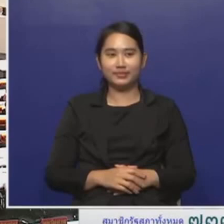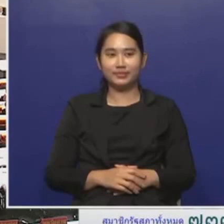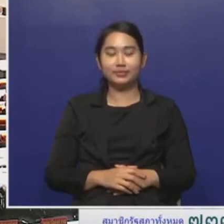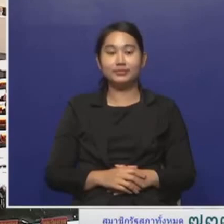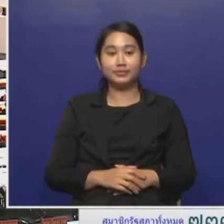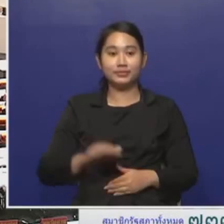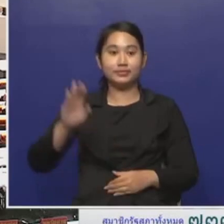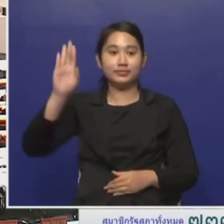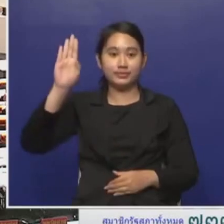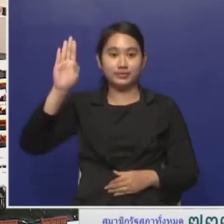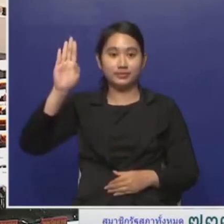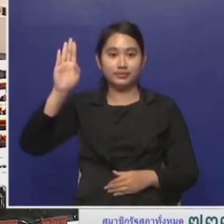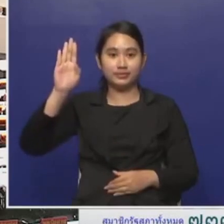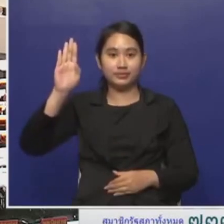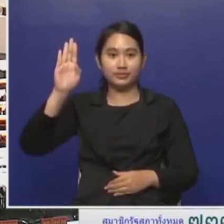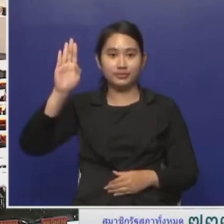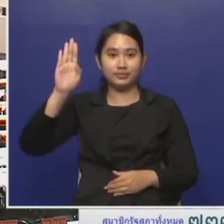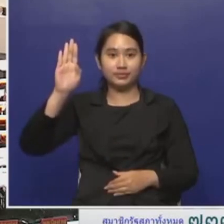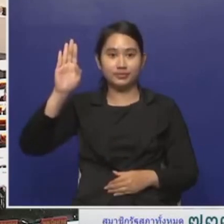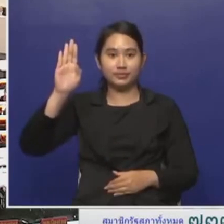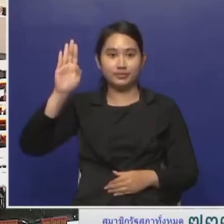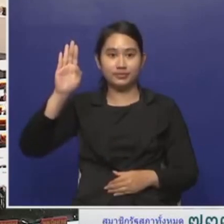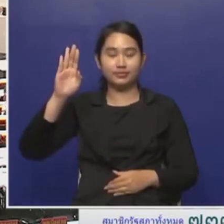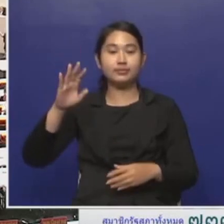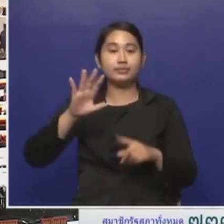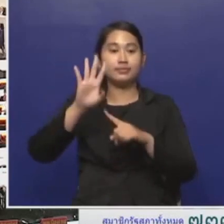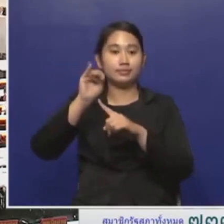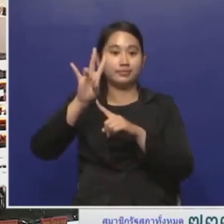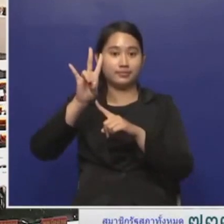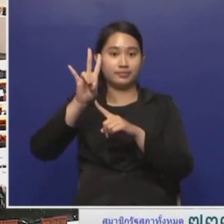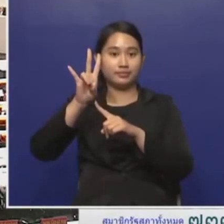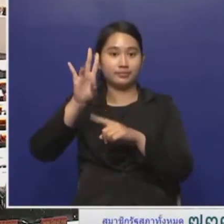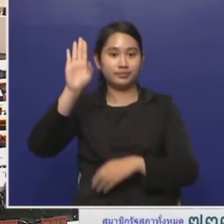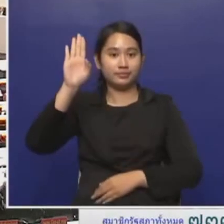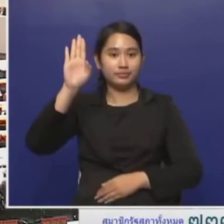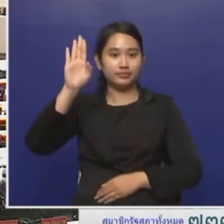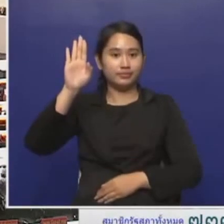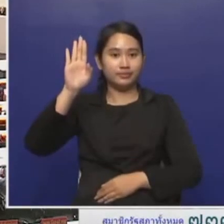ธรมธานครั ใช้ 10 ปทวงธรธานไม่เรีกหครั 47 ครั